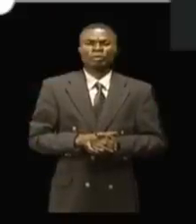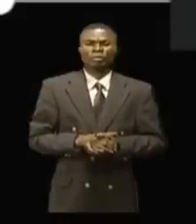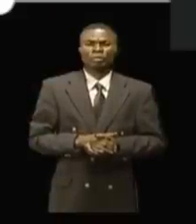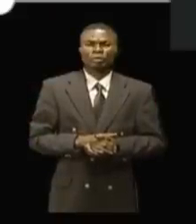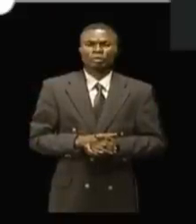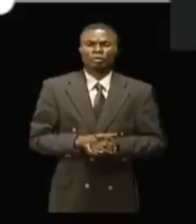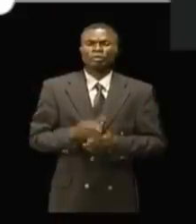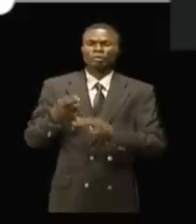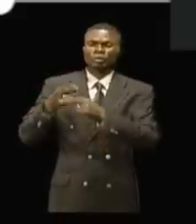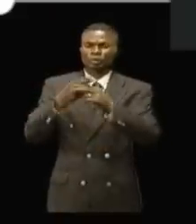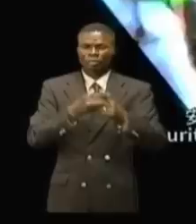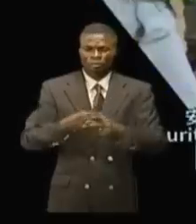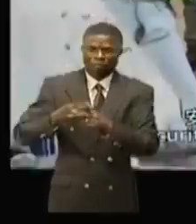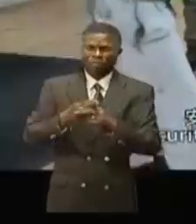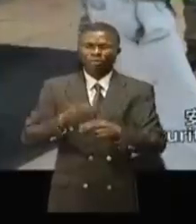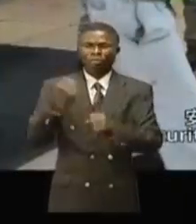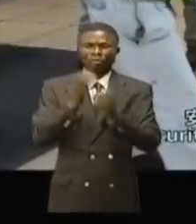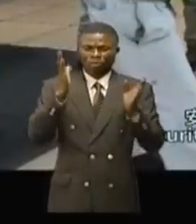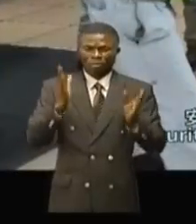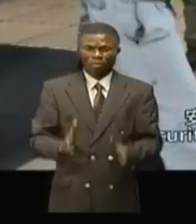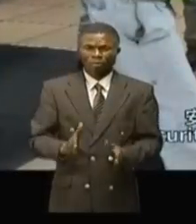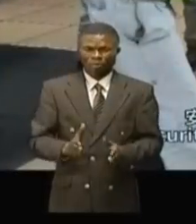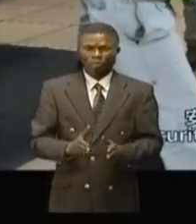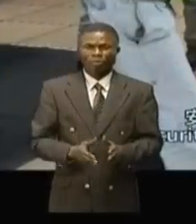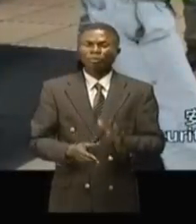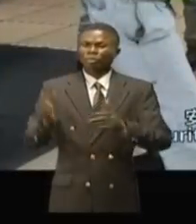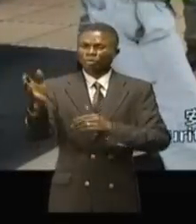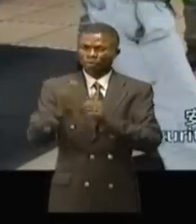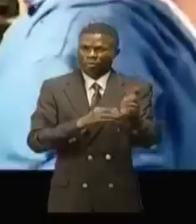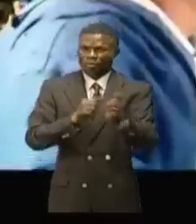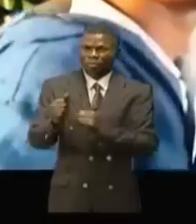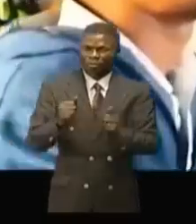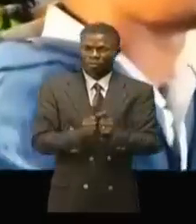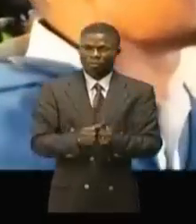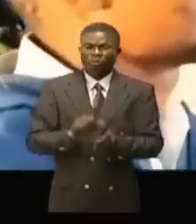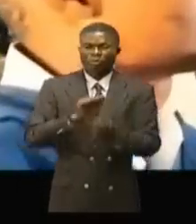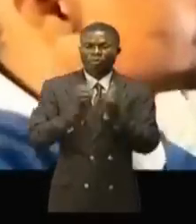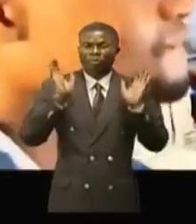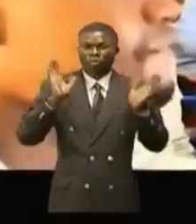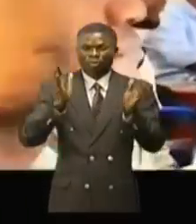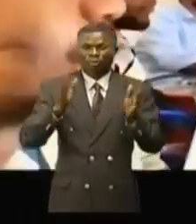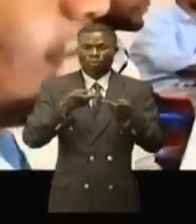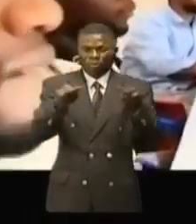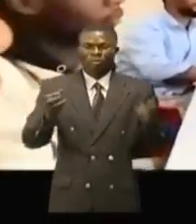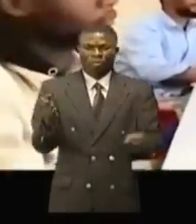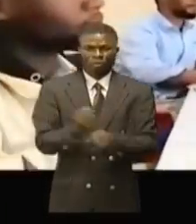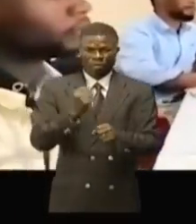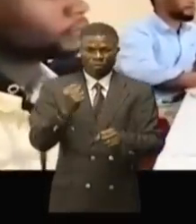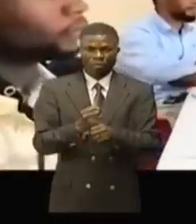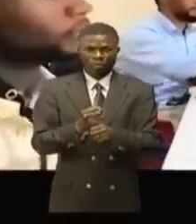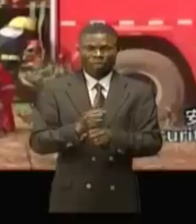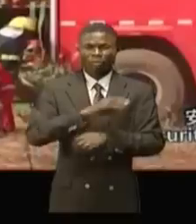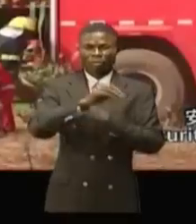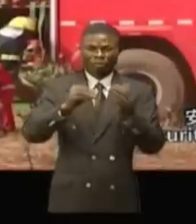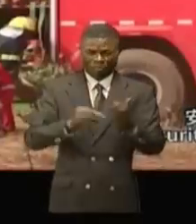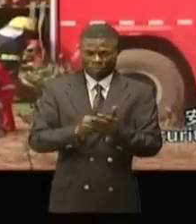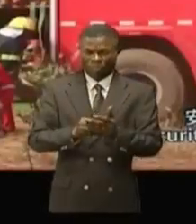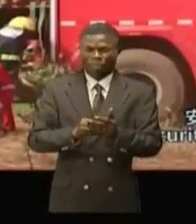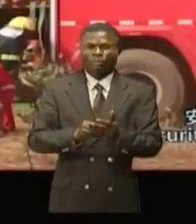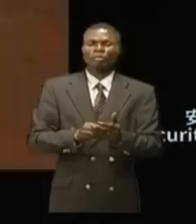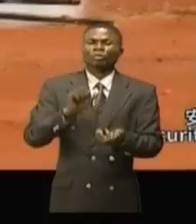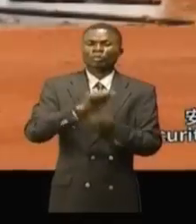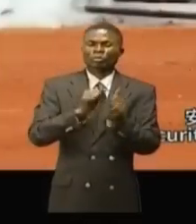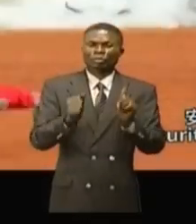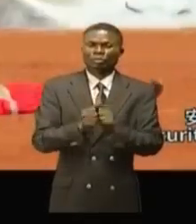La sécurité des travailleurs pour minimiser davantage les risques en milieu professionnel au centre des préoccupations